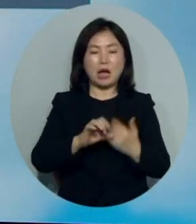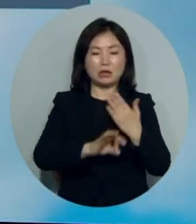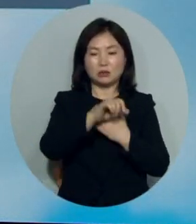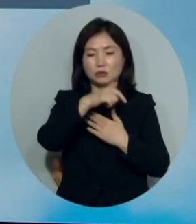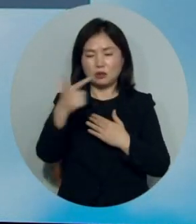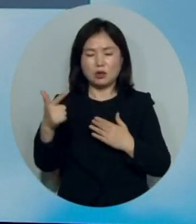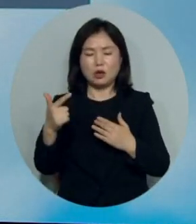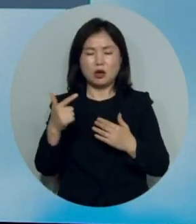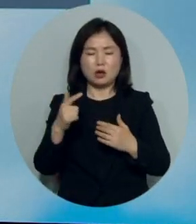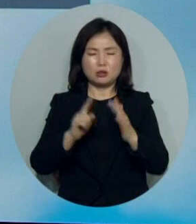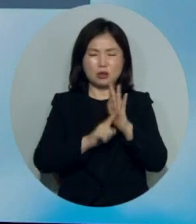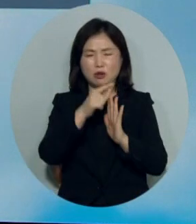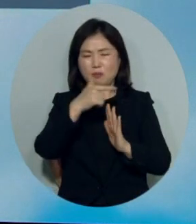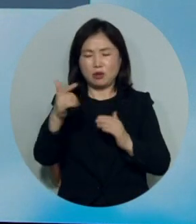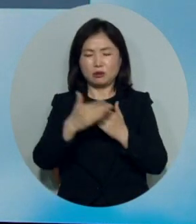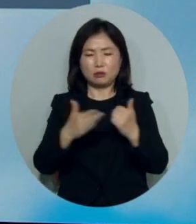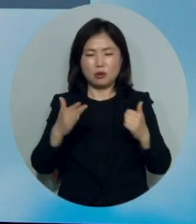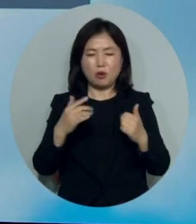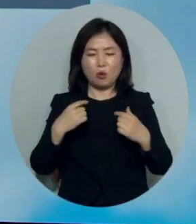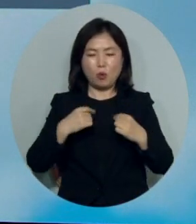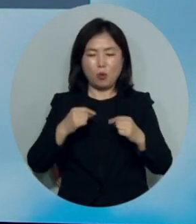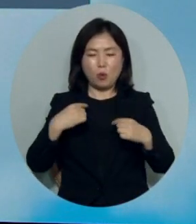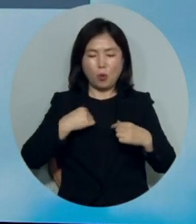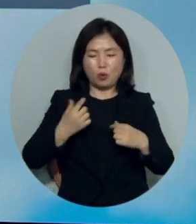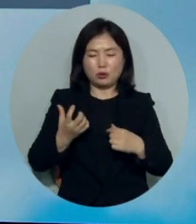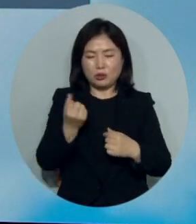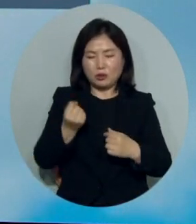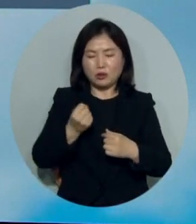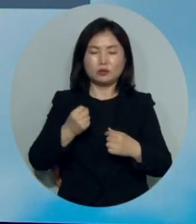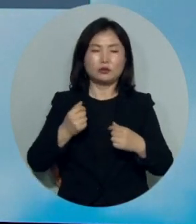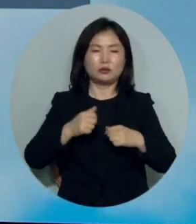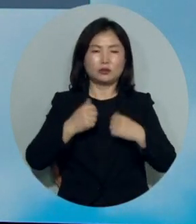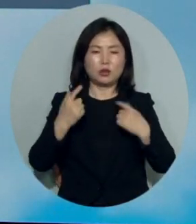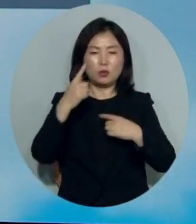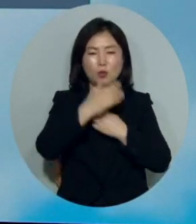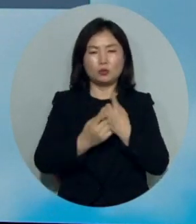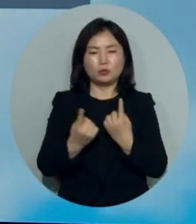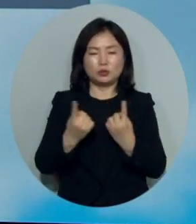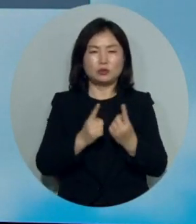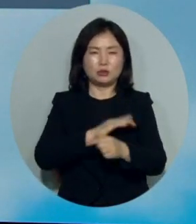속 입고 벗기 쉬운 겉옷을 챙겨서 체온 변화에 신경 쓰셔야겠습니다. 날씨였습니다.